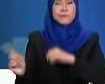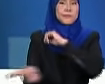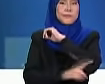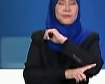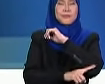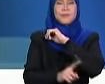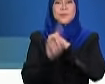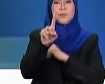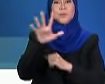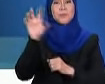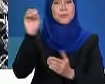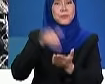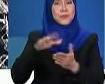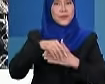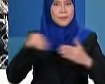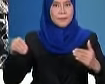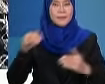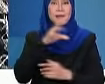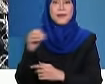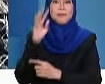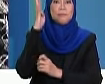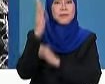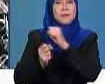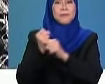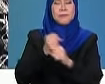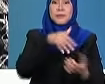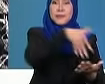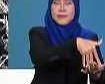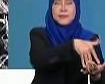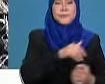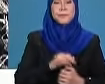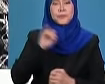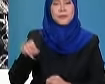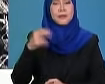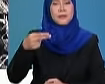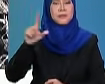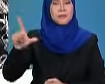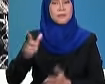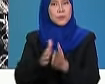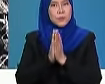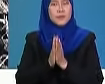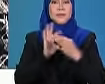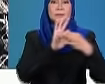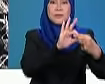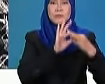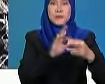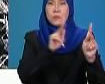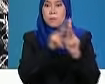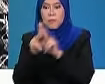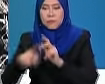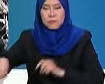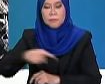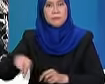denda 150 Ringgit dan empat tahun penjara justru jshell memohon kerjasama penduduk setempat agar